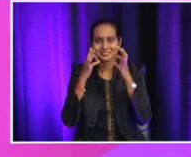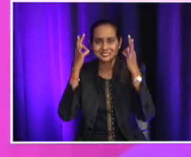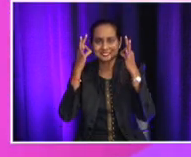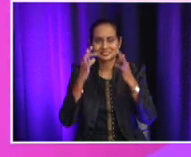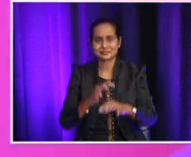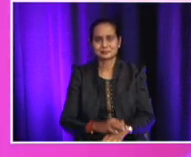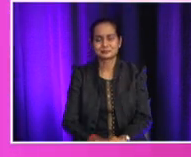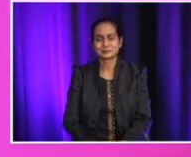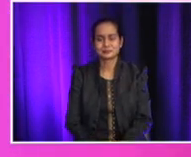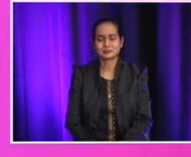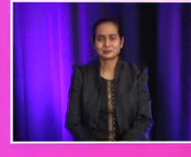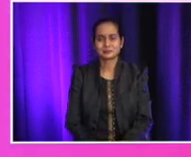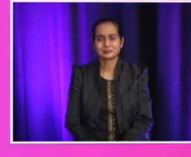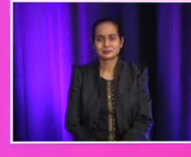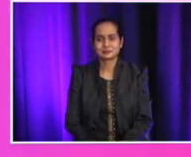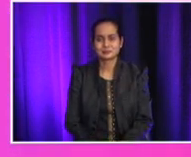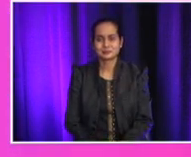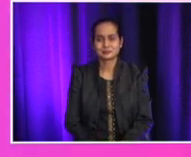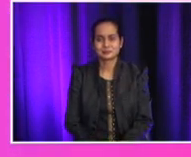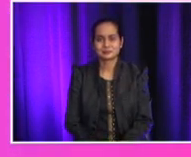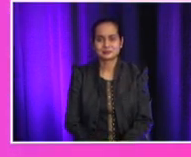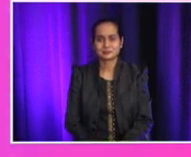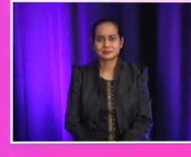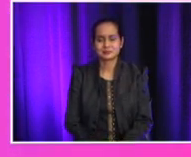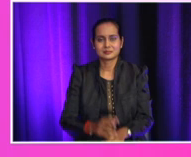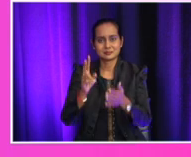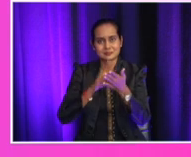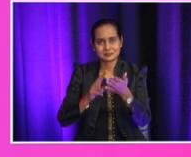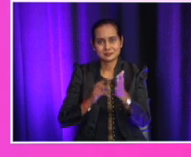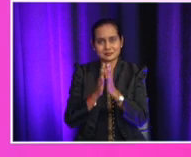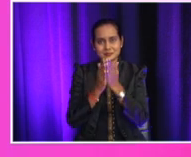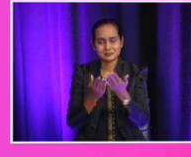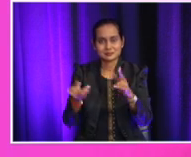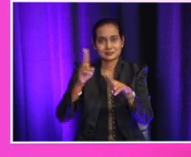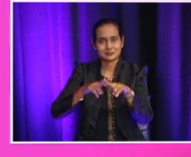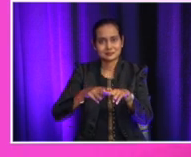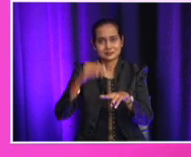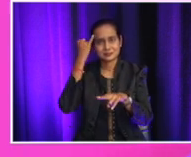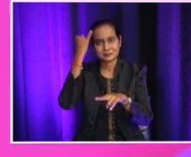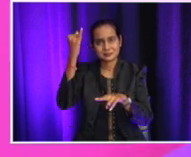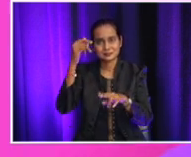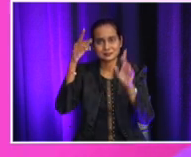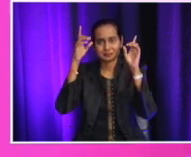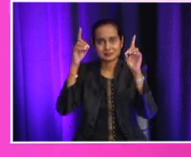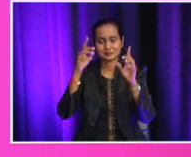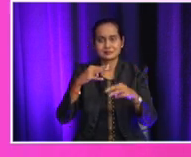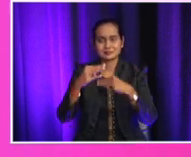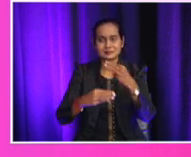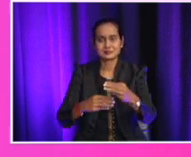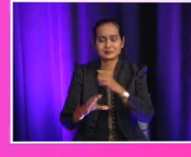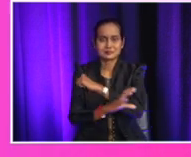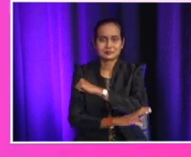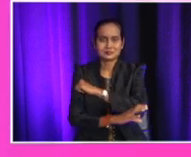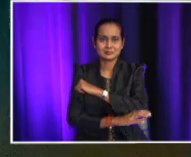di Dusun Mangu dipetik Raja saudara di Bogor baca buku tingkatkan ilmu pendidikan maju negara